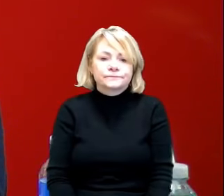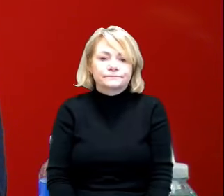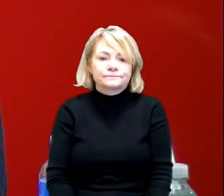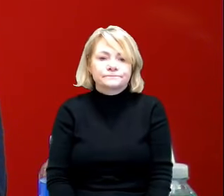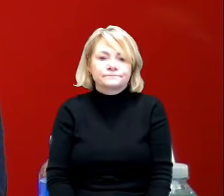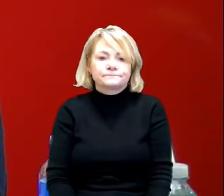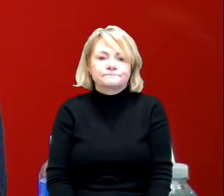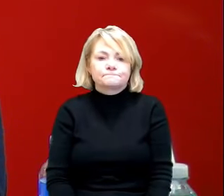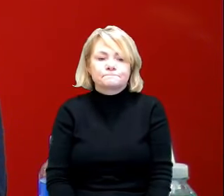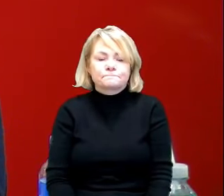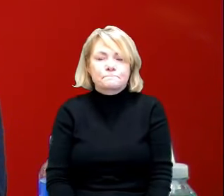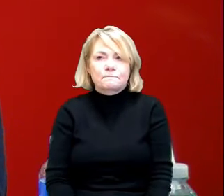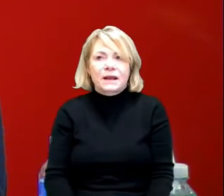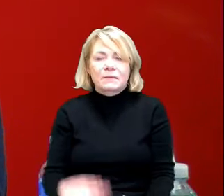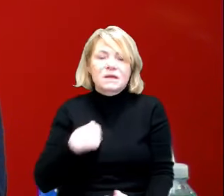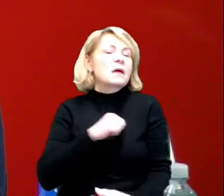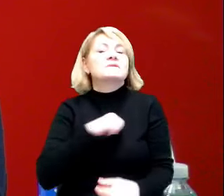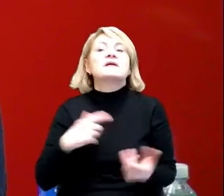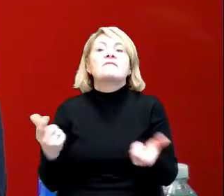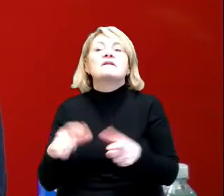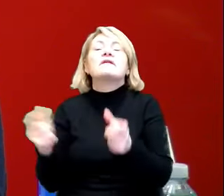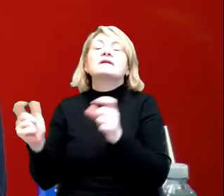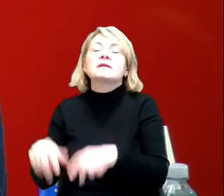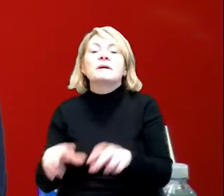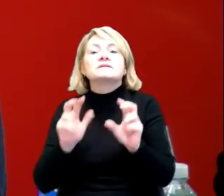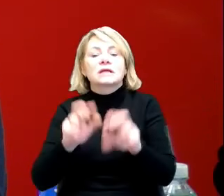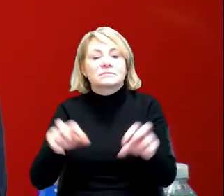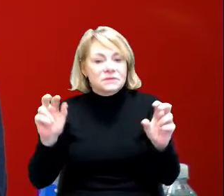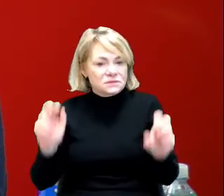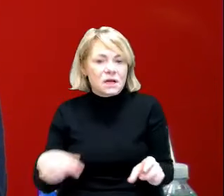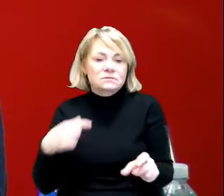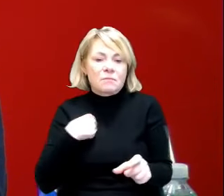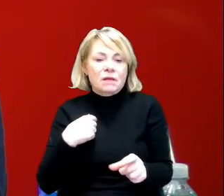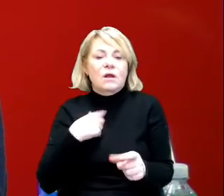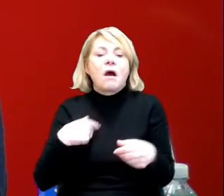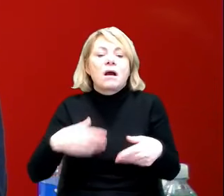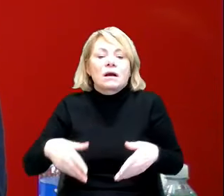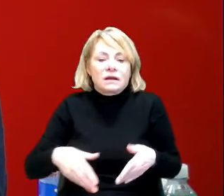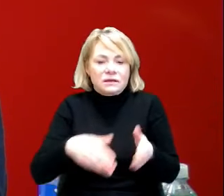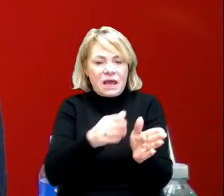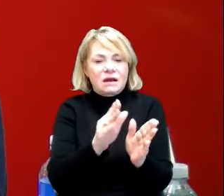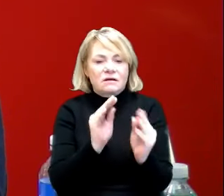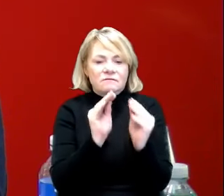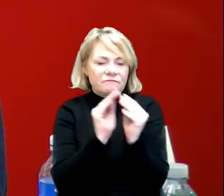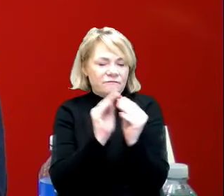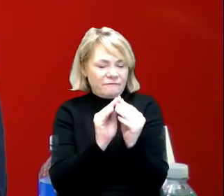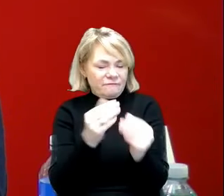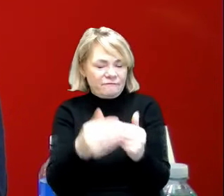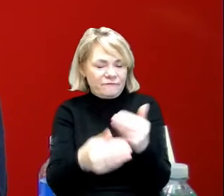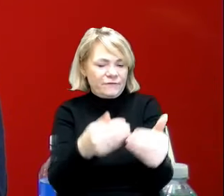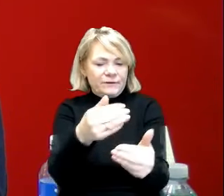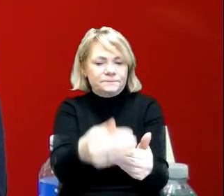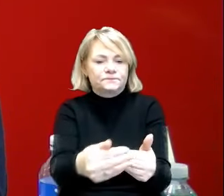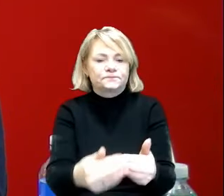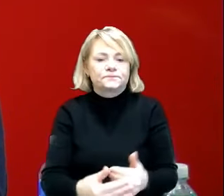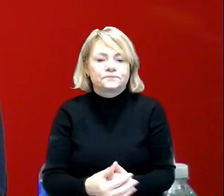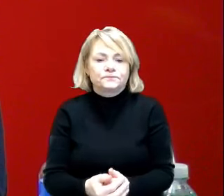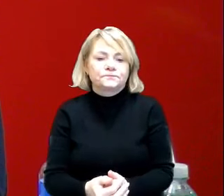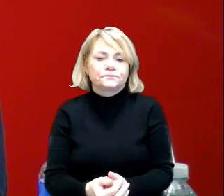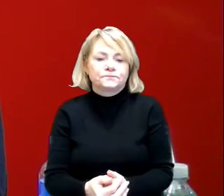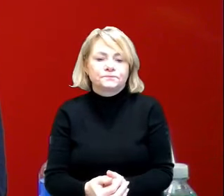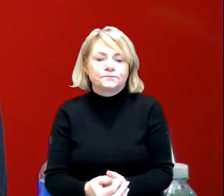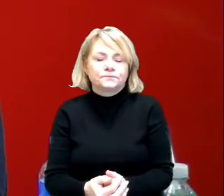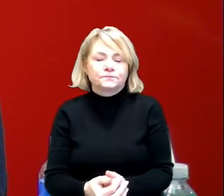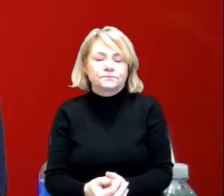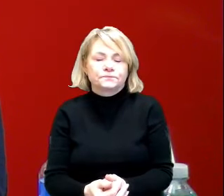liestų savivaldybės administracija einam nustatytų kelių yra yra yra yra atliekami veiksmai